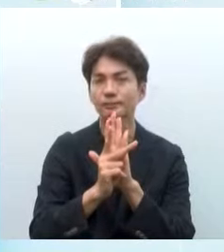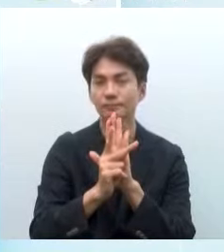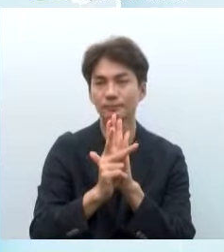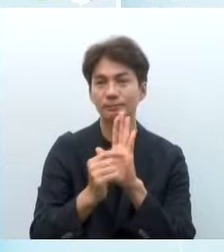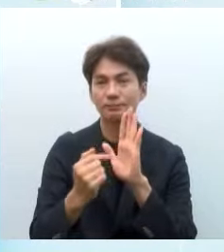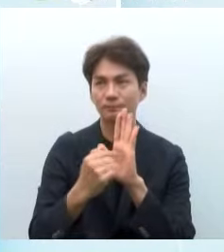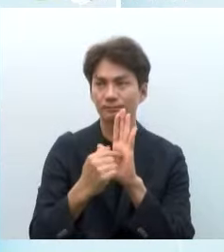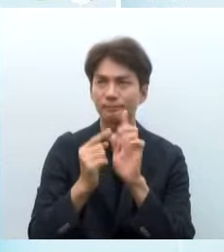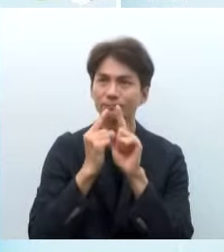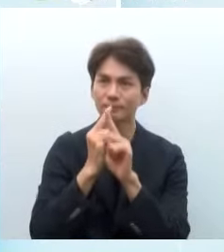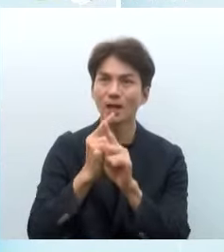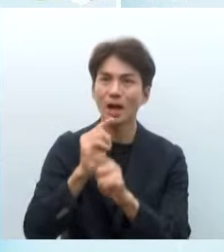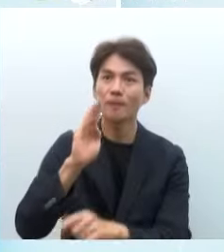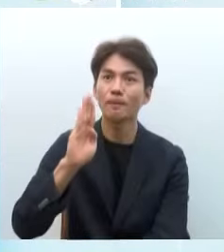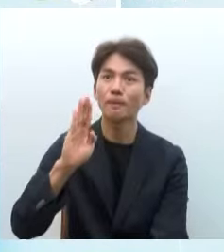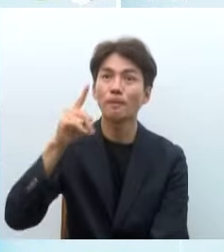บ.